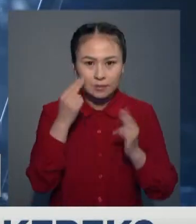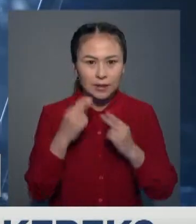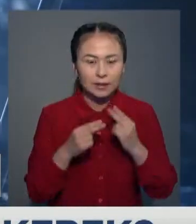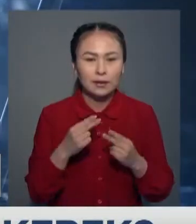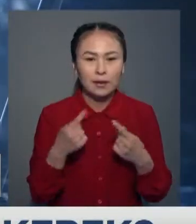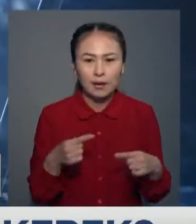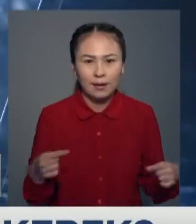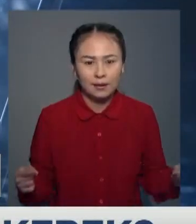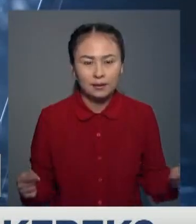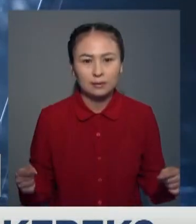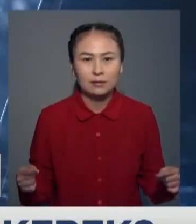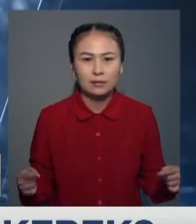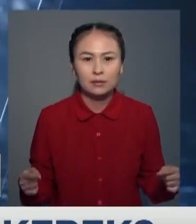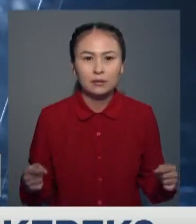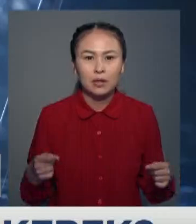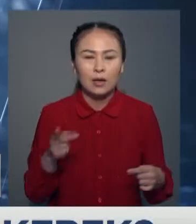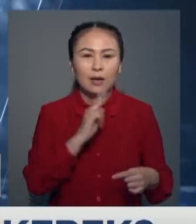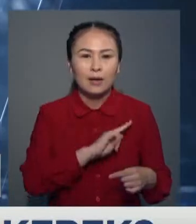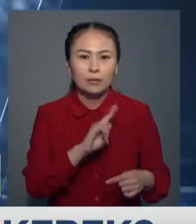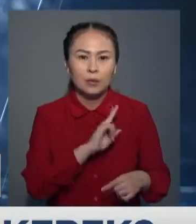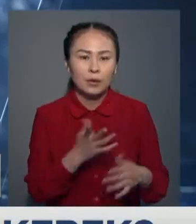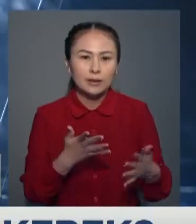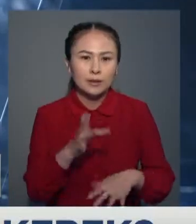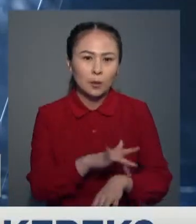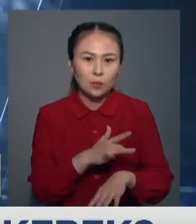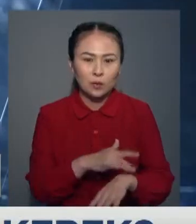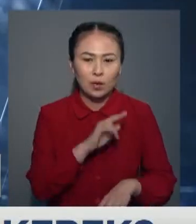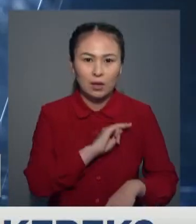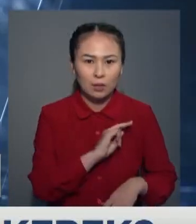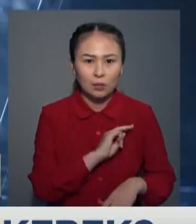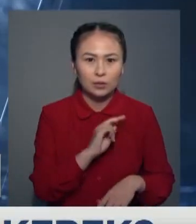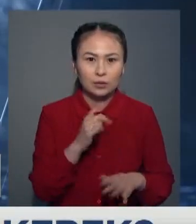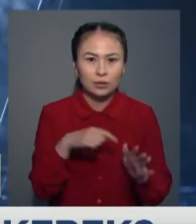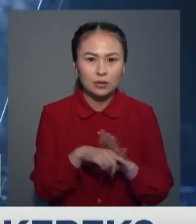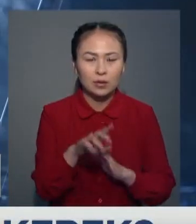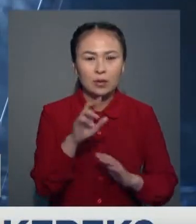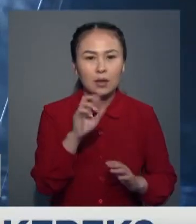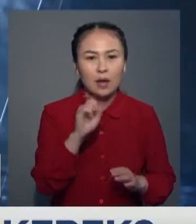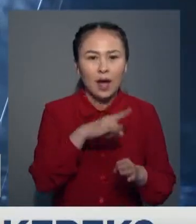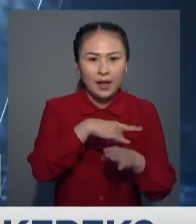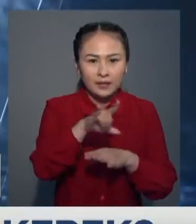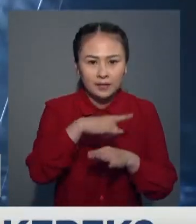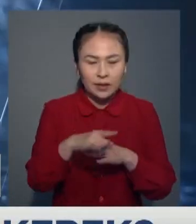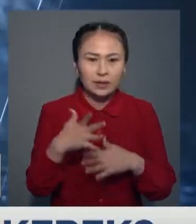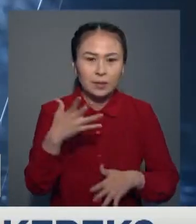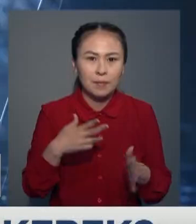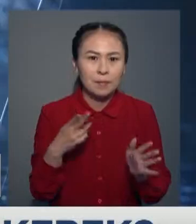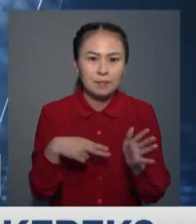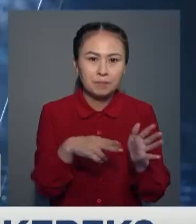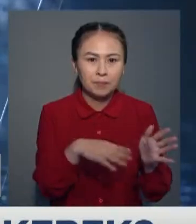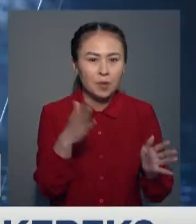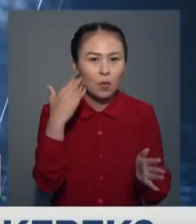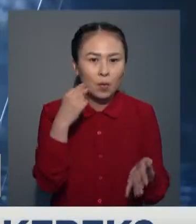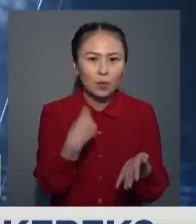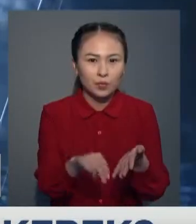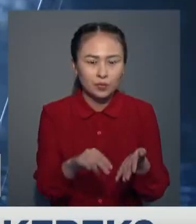косметикалық өнімдер жатады. Қызметтерге тоқталатын болсақ, онда авиа және теміржол билеттерді онлайн сатып